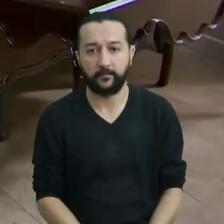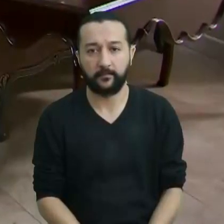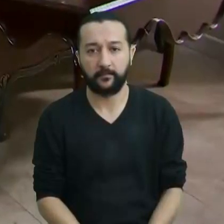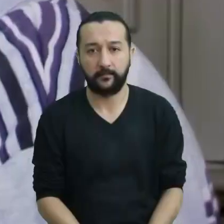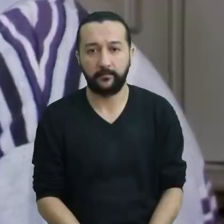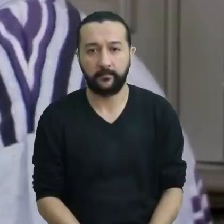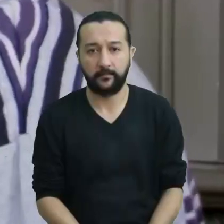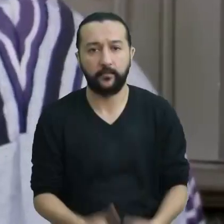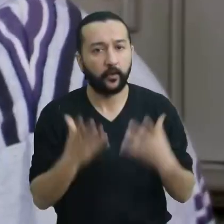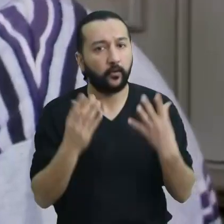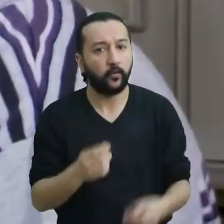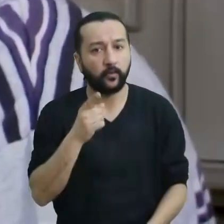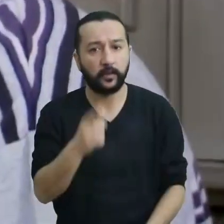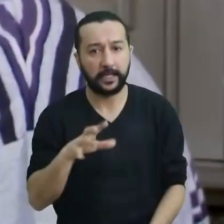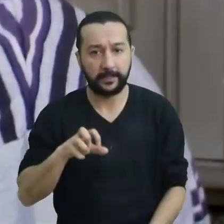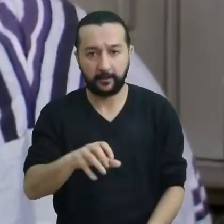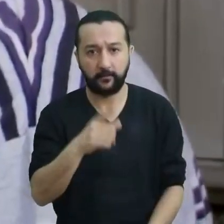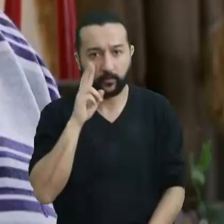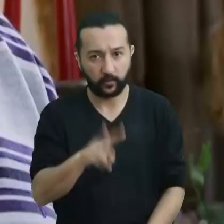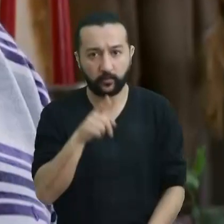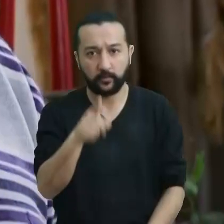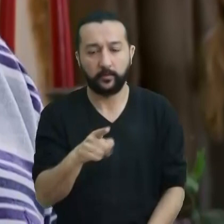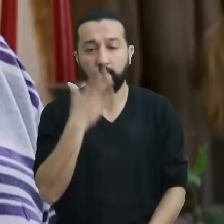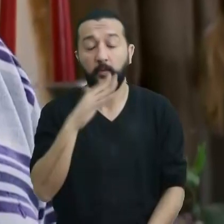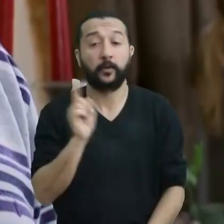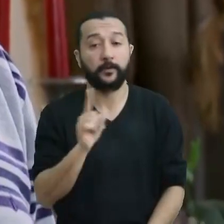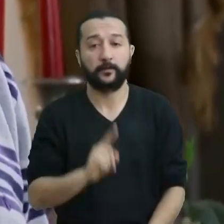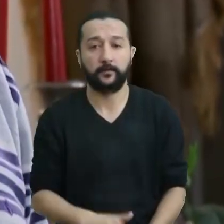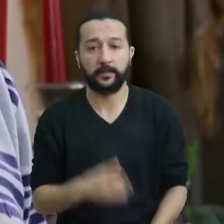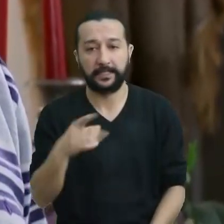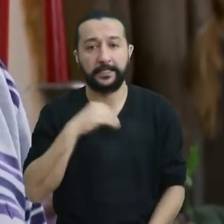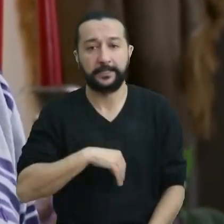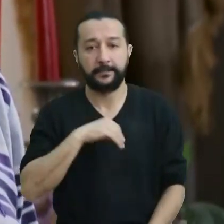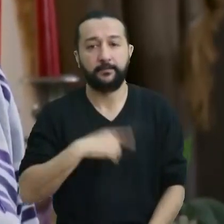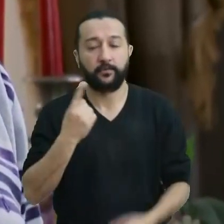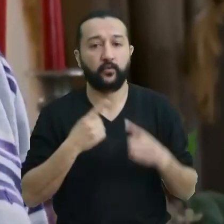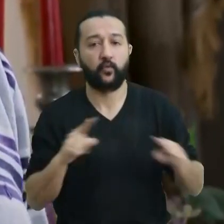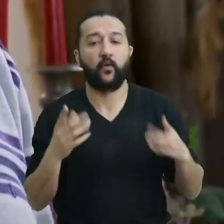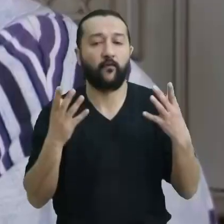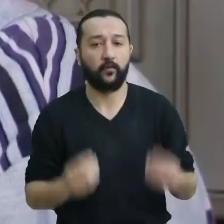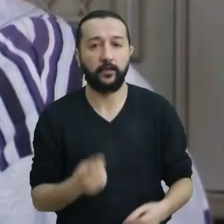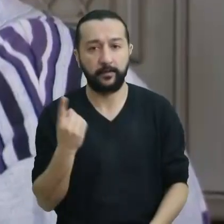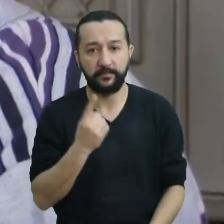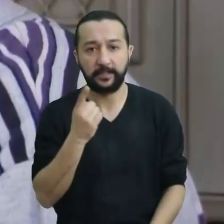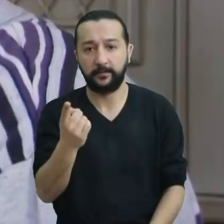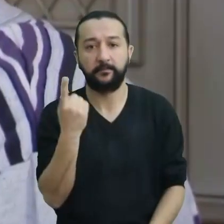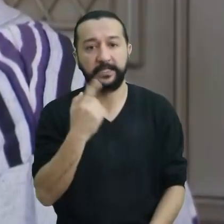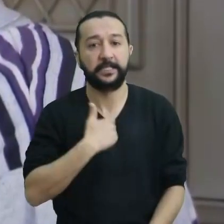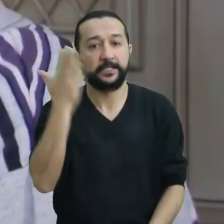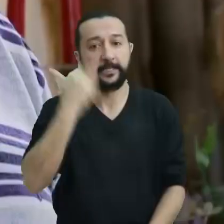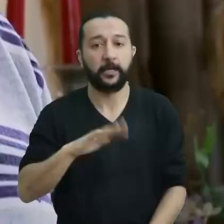birden. Ne oldu be? Tarantino'yu mı gördün? Yok. İçim bir tuhaf oldu. Bir şey sanki